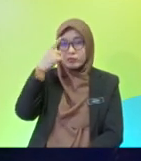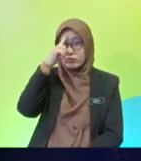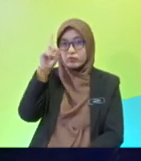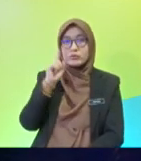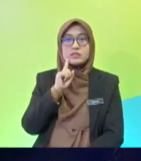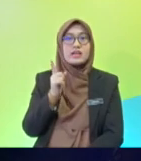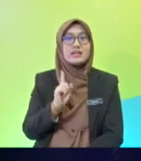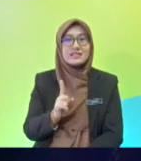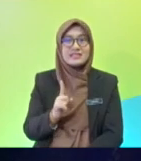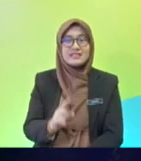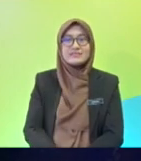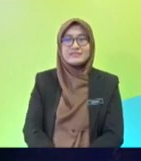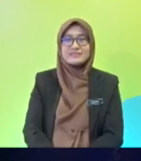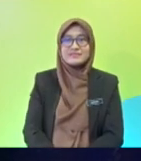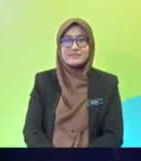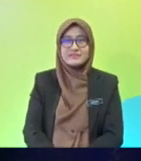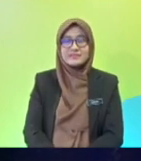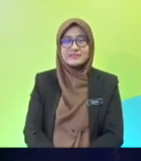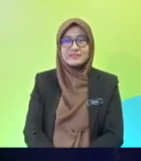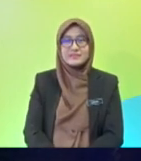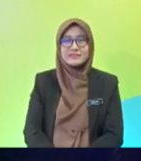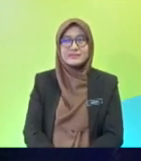dan Ada 10 bintang nih